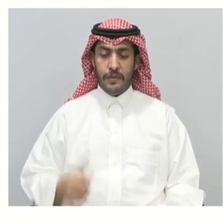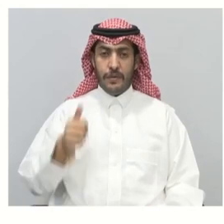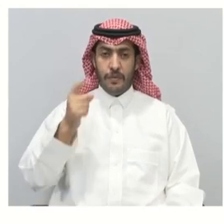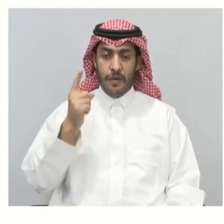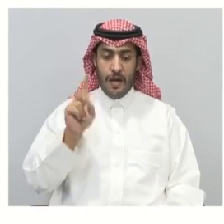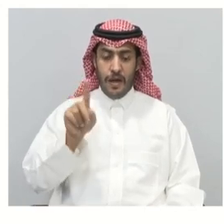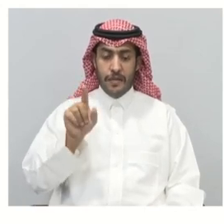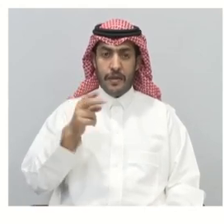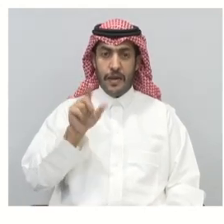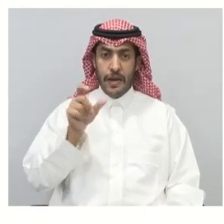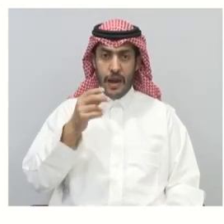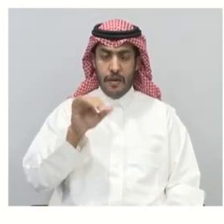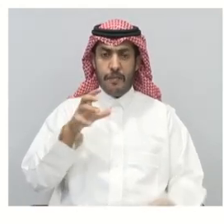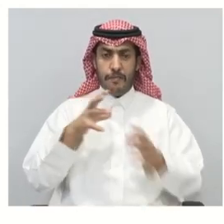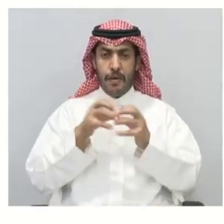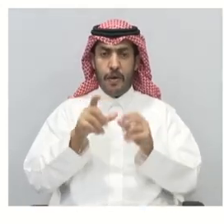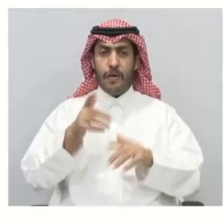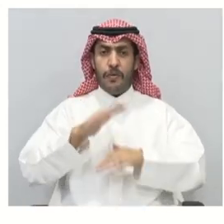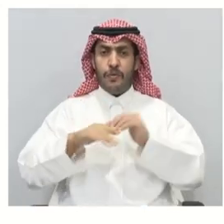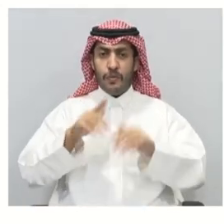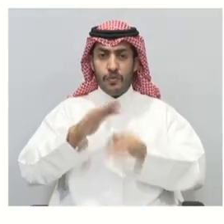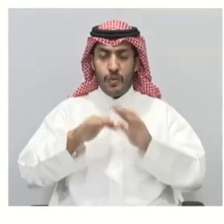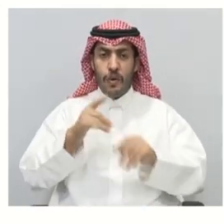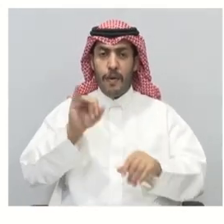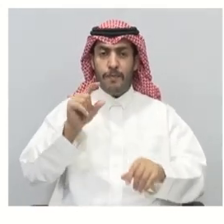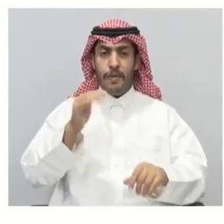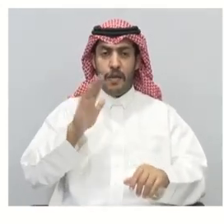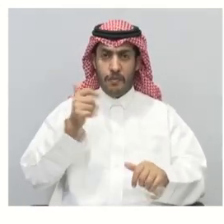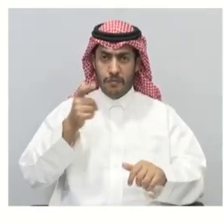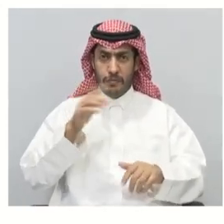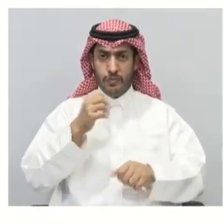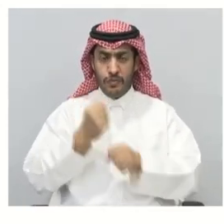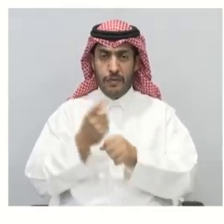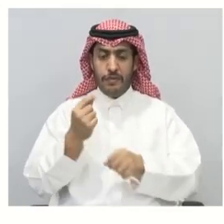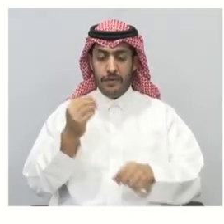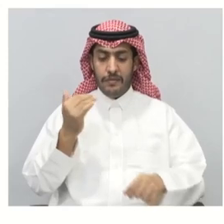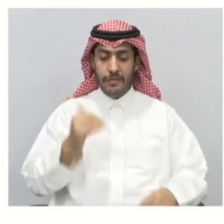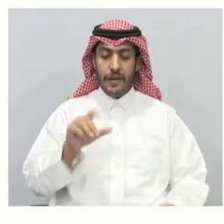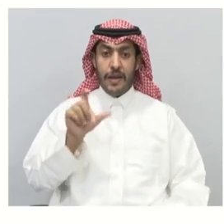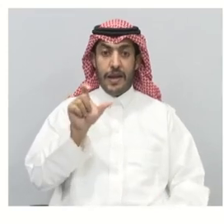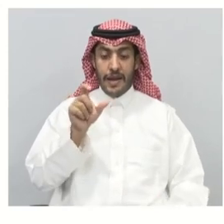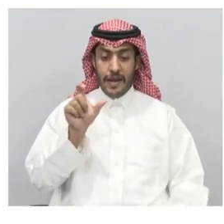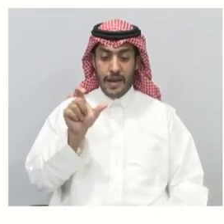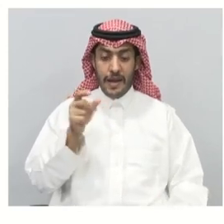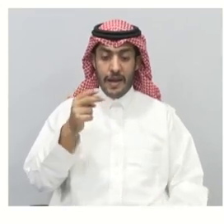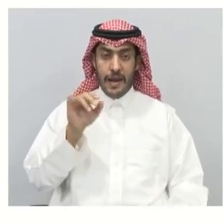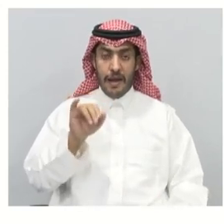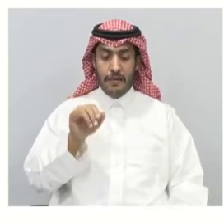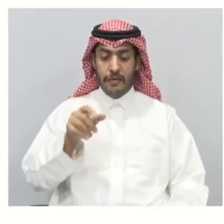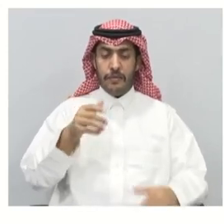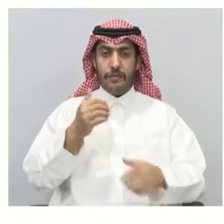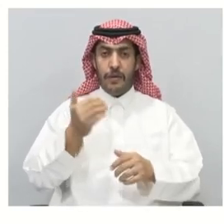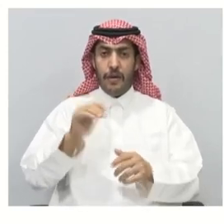نعمه هذه اسلوب مدح واثنان كذلك نعمه حمايه البيئه واسلوب مدح